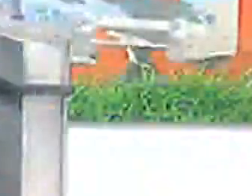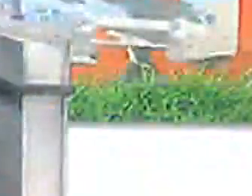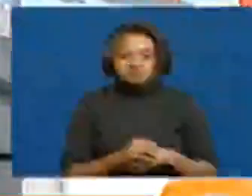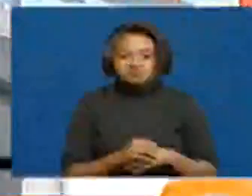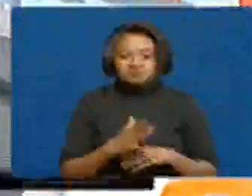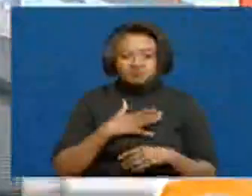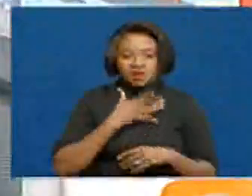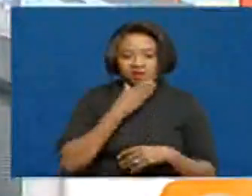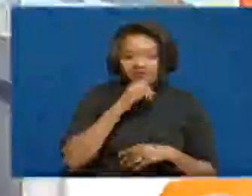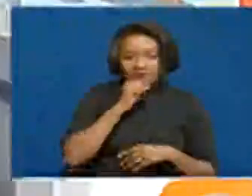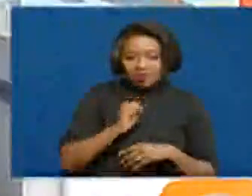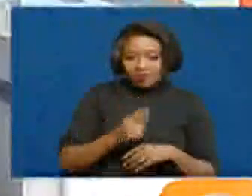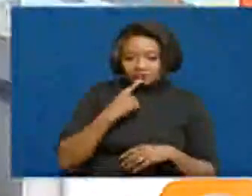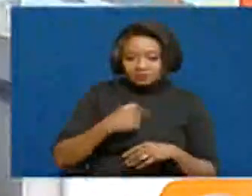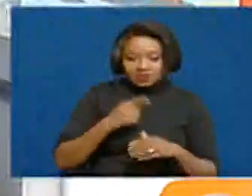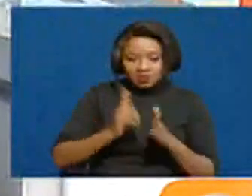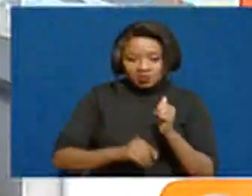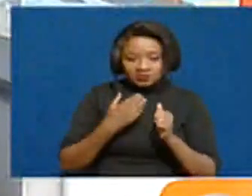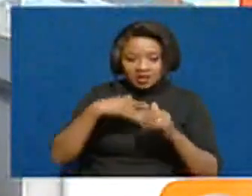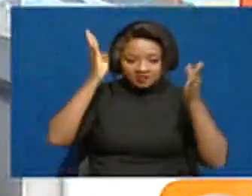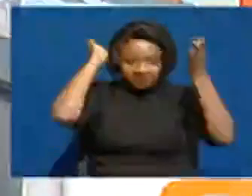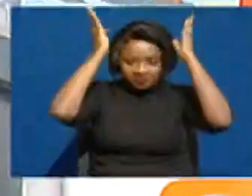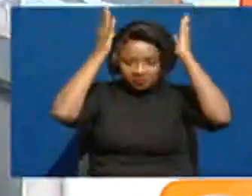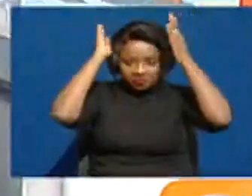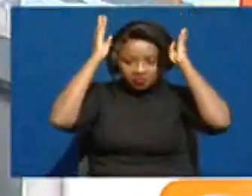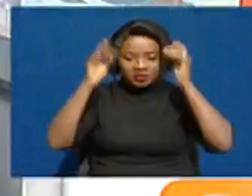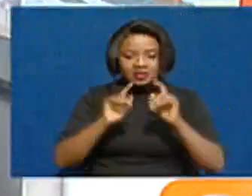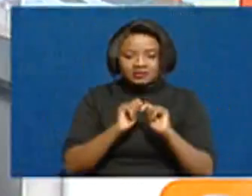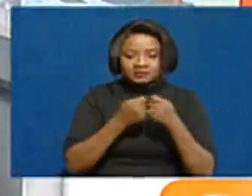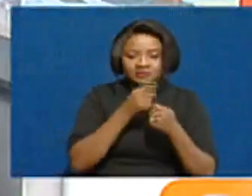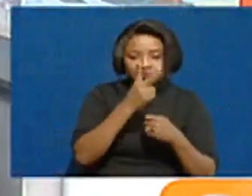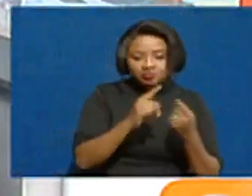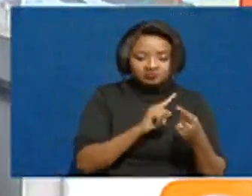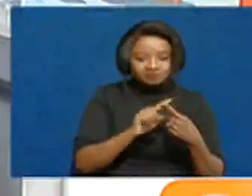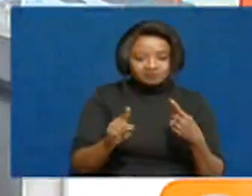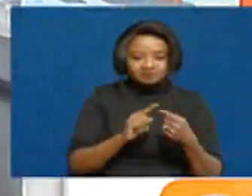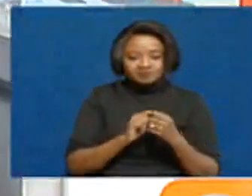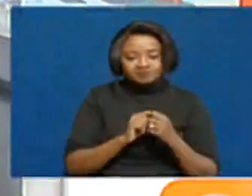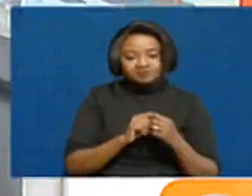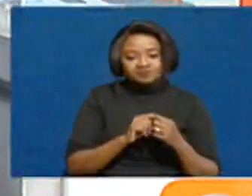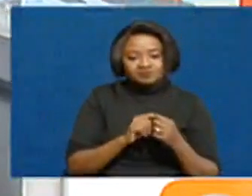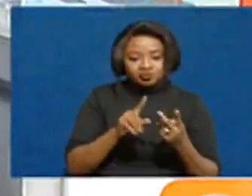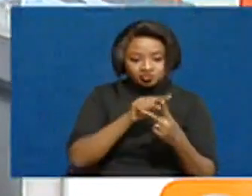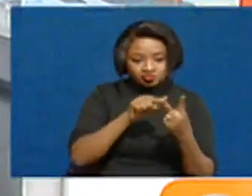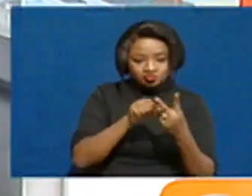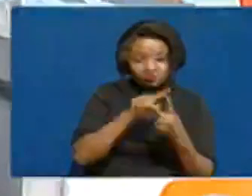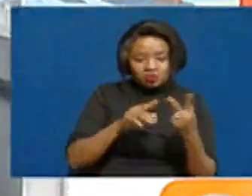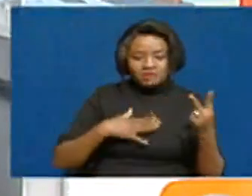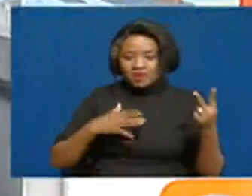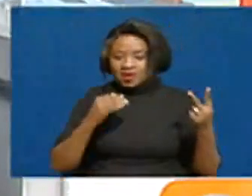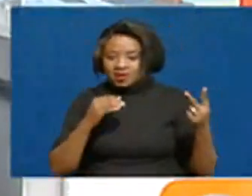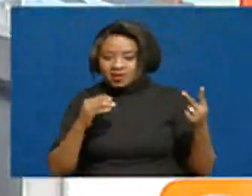Ananiambia babu yangu kwamba kuna punda aina mbili. Punda milia na punda kihongwe. Watoto wa shangazi kwa mjomba